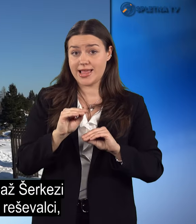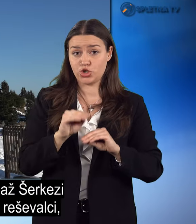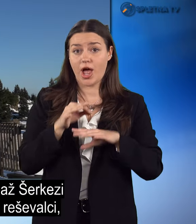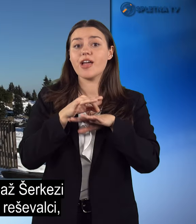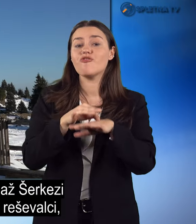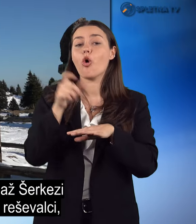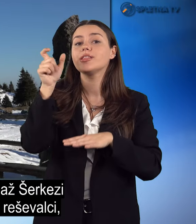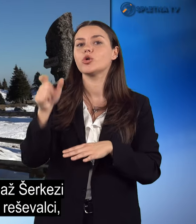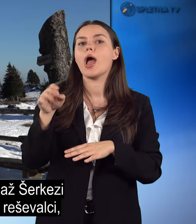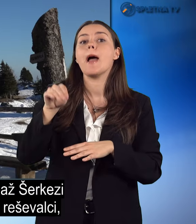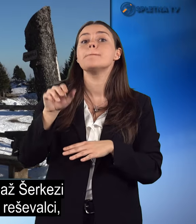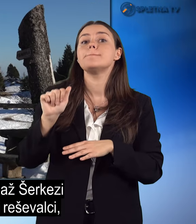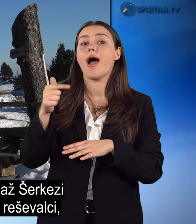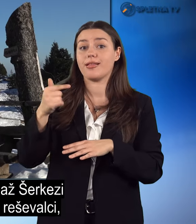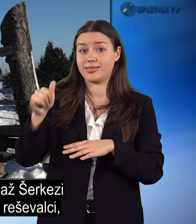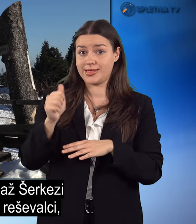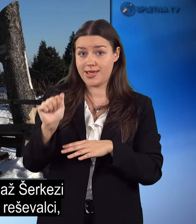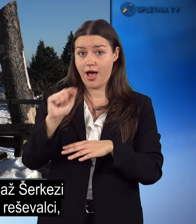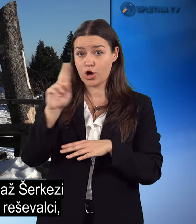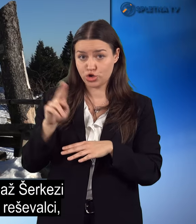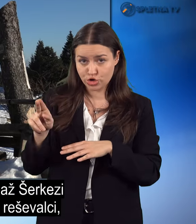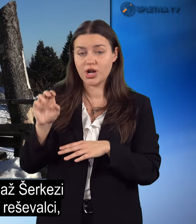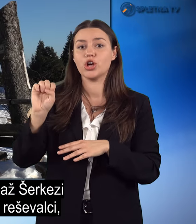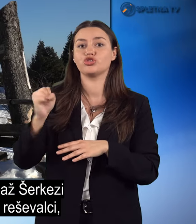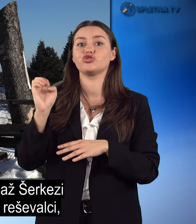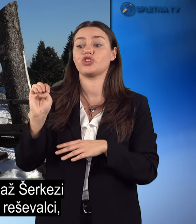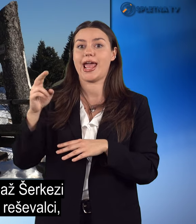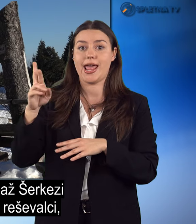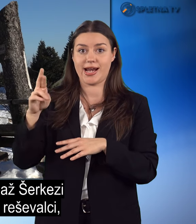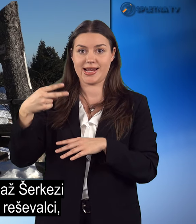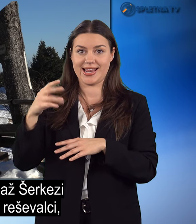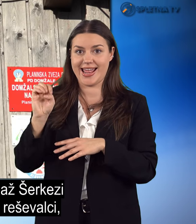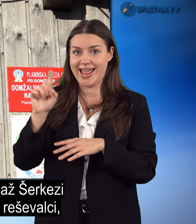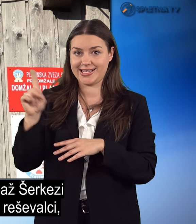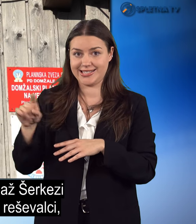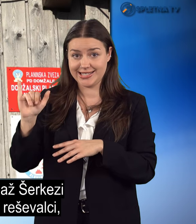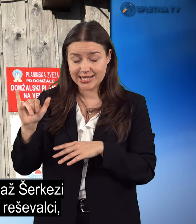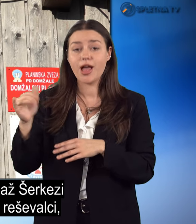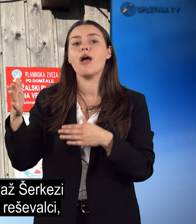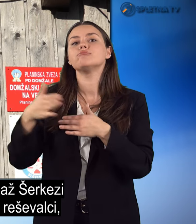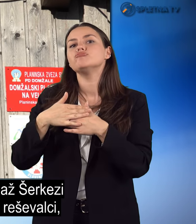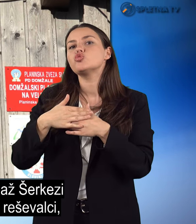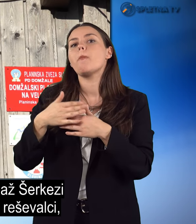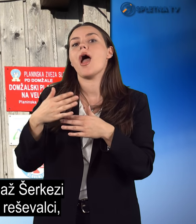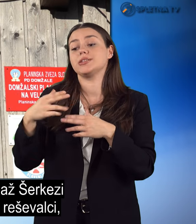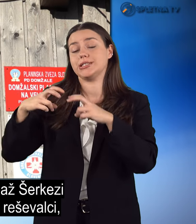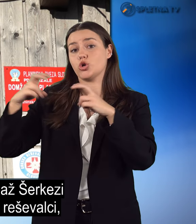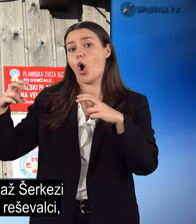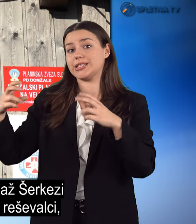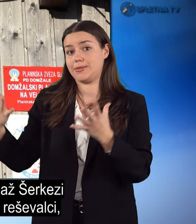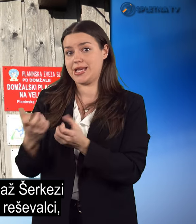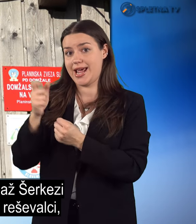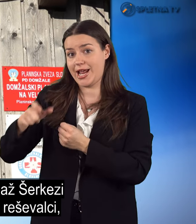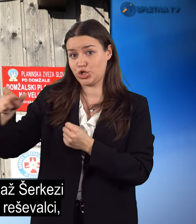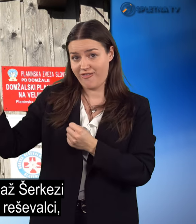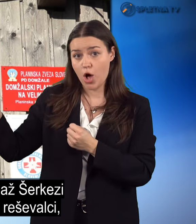Tečaj je vodil Matjaž Šerkezi skupaj z gorskimi reševalci, ki so jasno in sistematično predstavili opremo in pravilno ravnanje